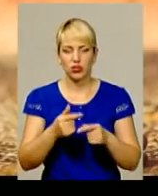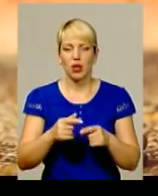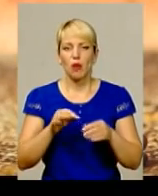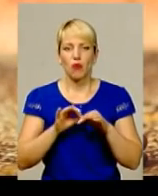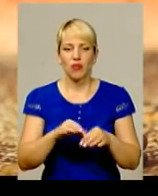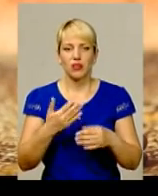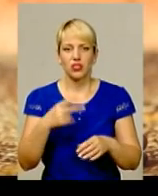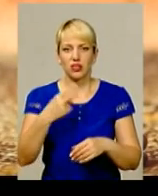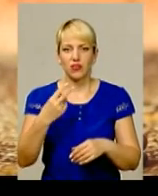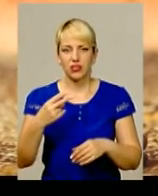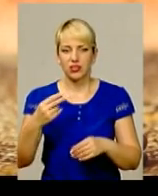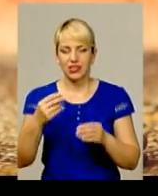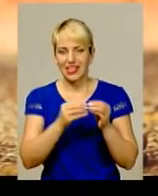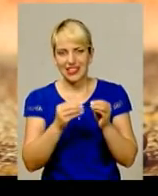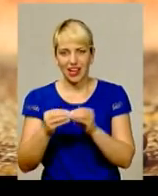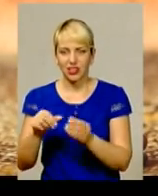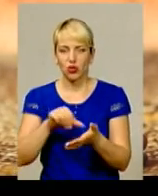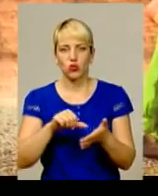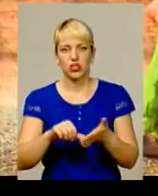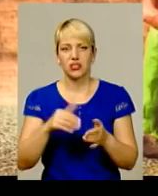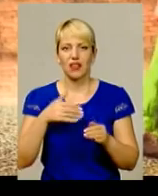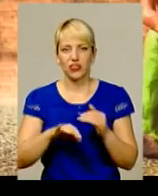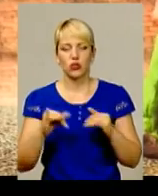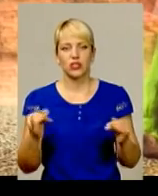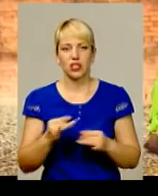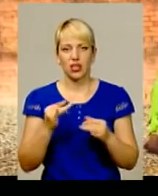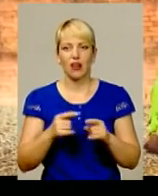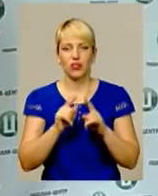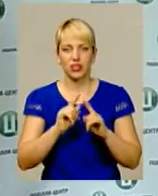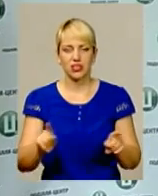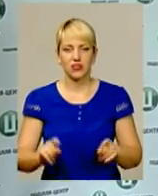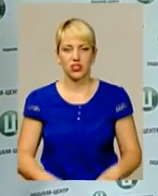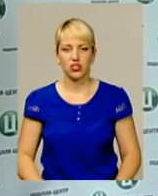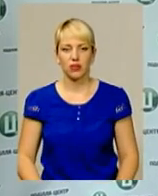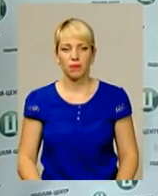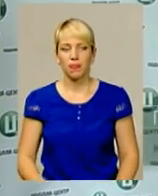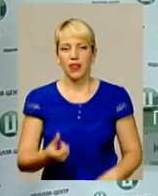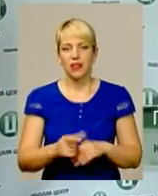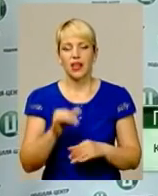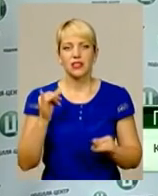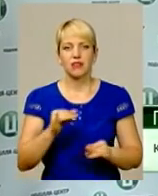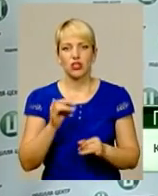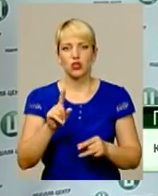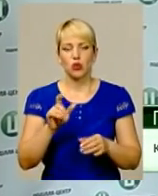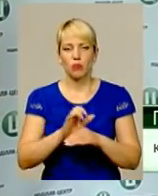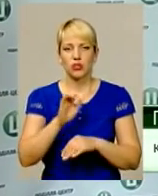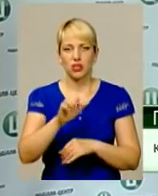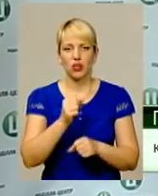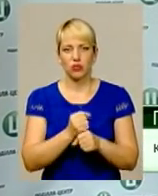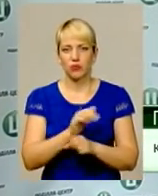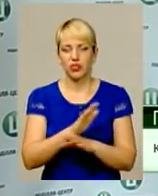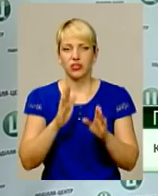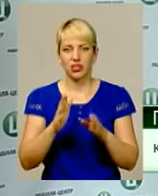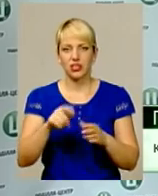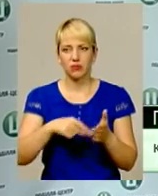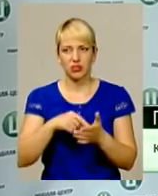вже десятки учасників. Відео цікаве та незвичне, кажуть організатори. Найцікавіше, що присилають роботи не тільки з